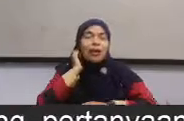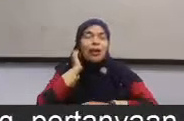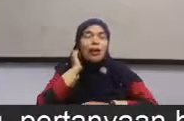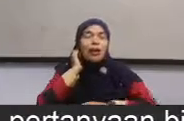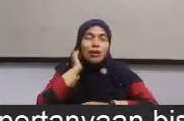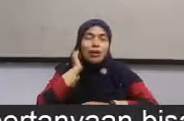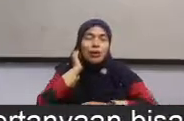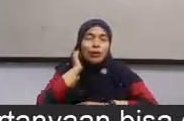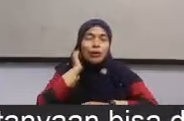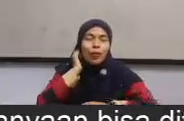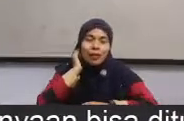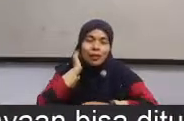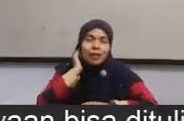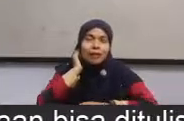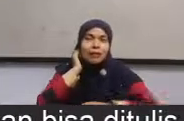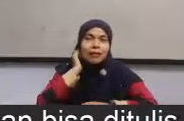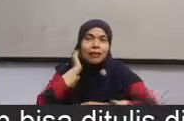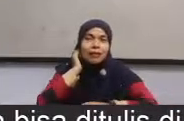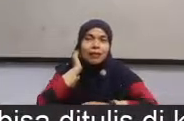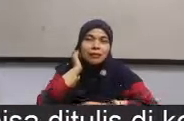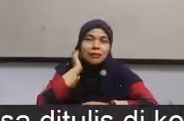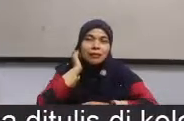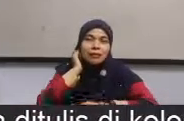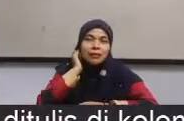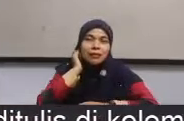lokal atau modern